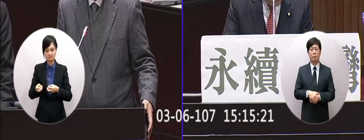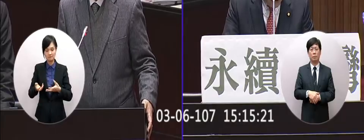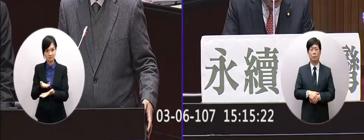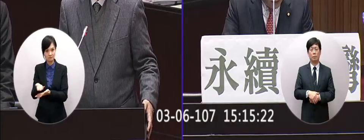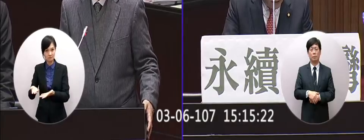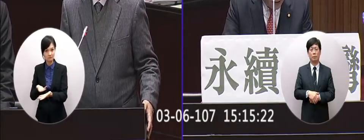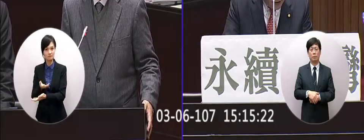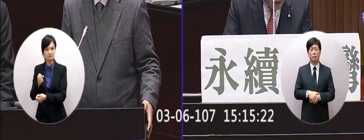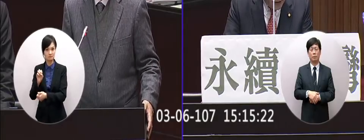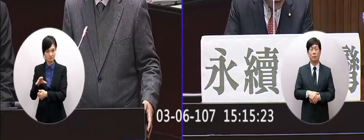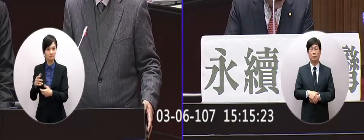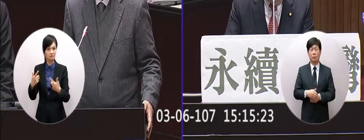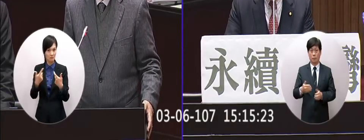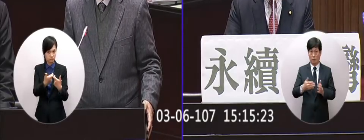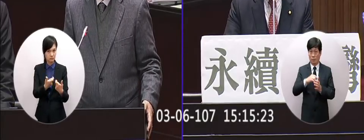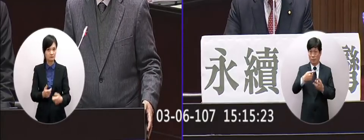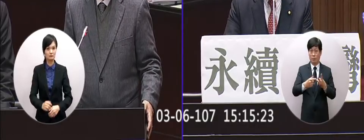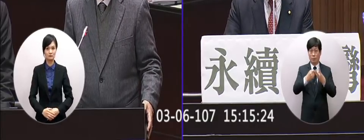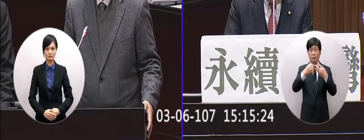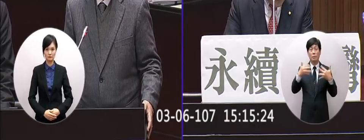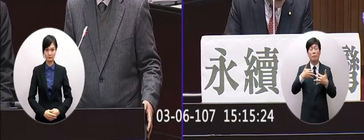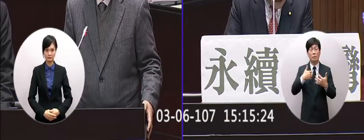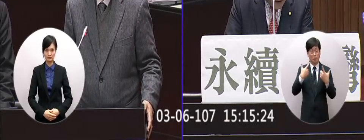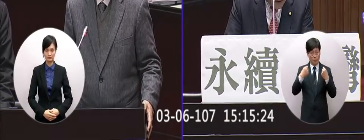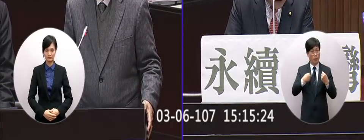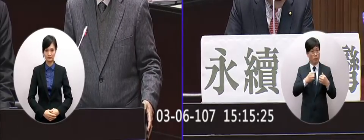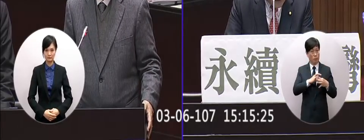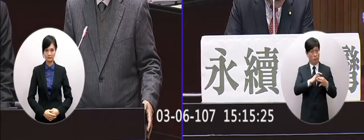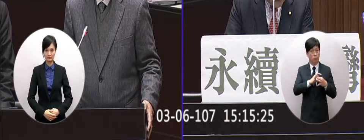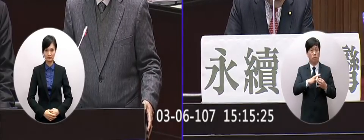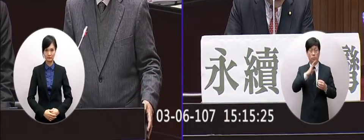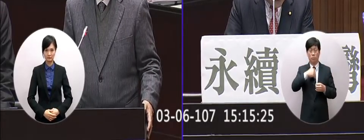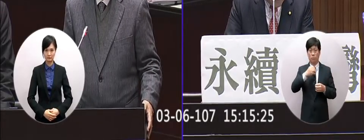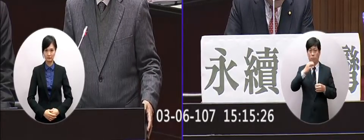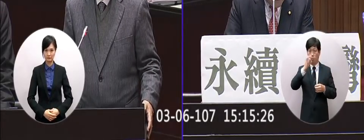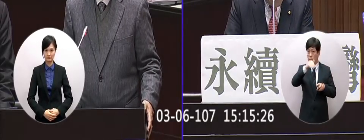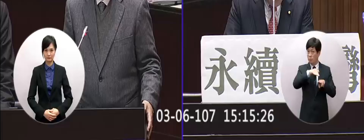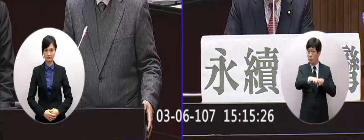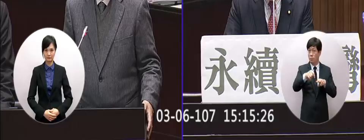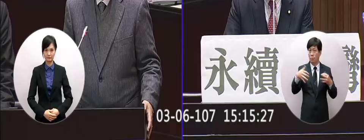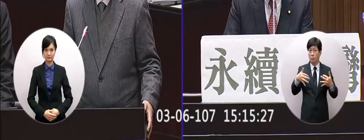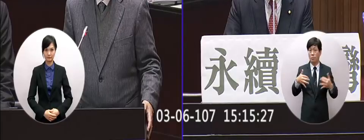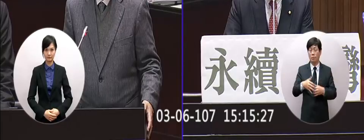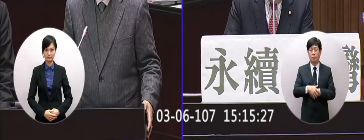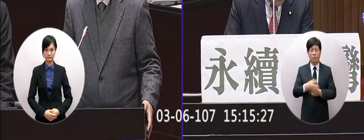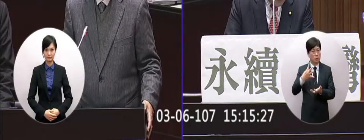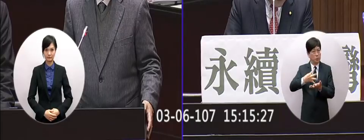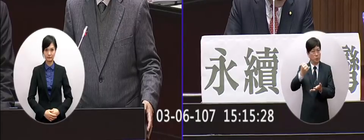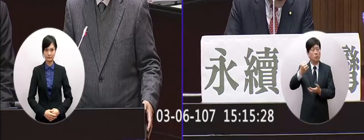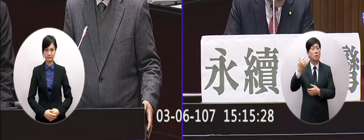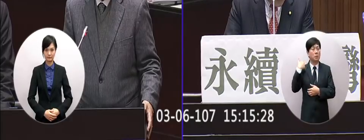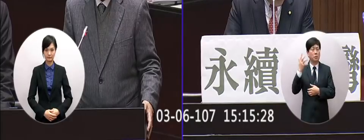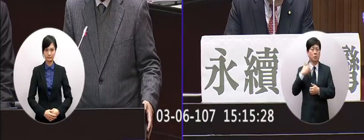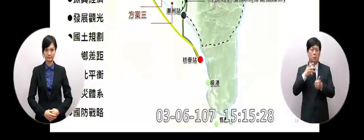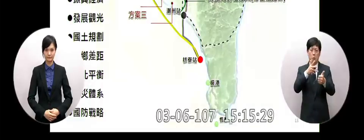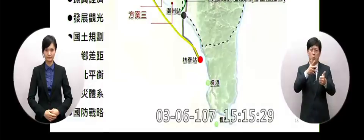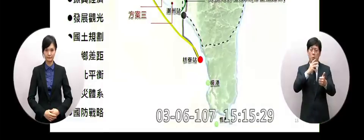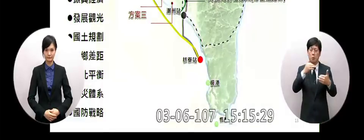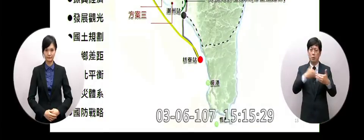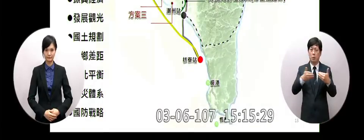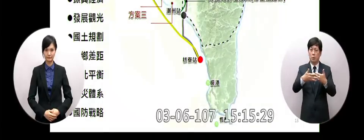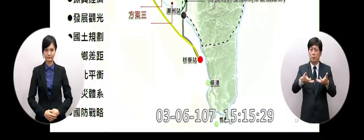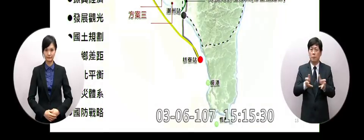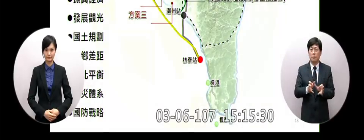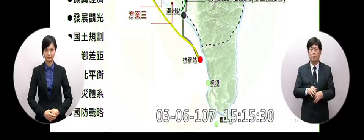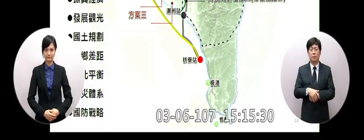好，那第三个问题，本席一直很关心到高铁的议题哈。 那也几次曾经执行过交通部这